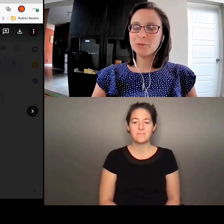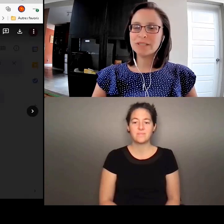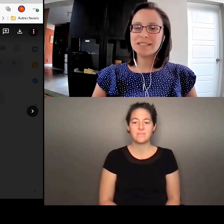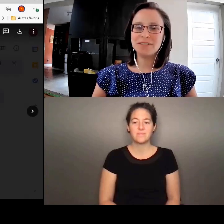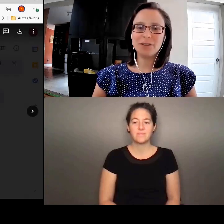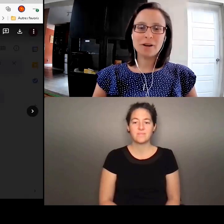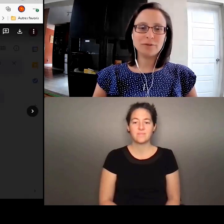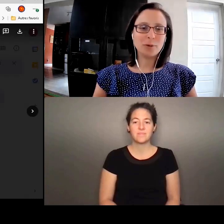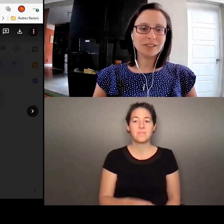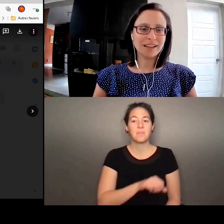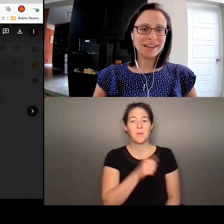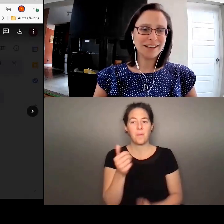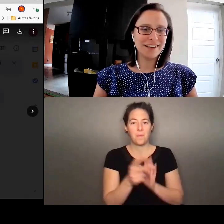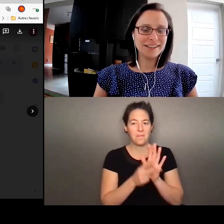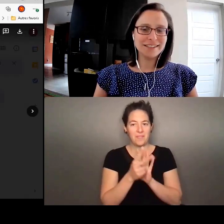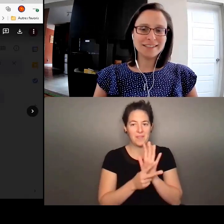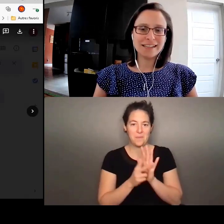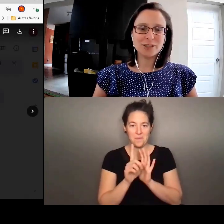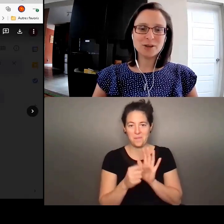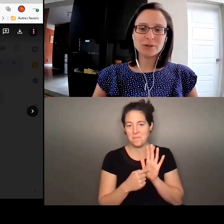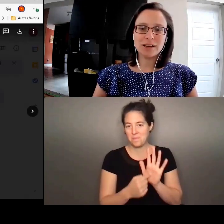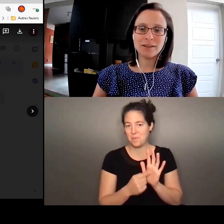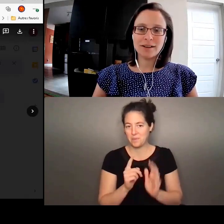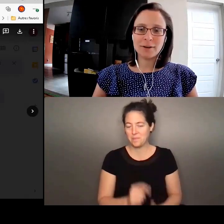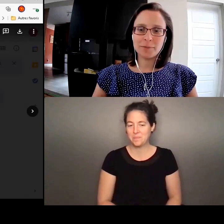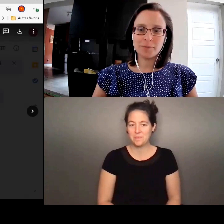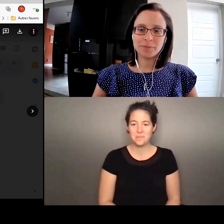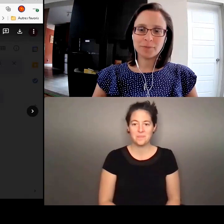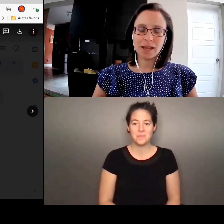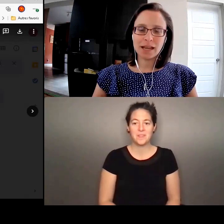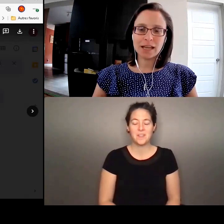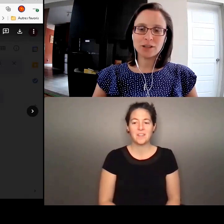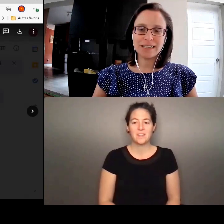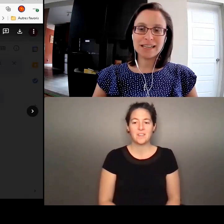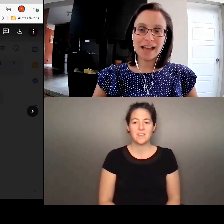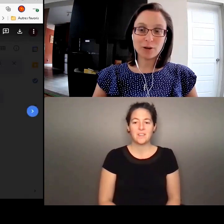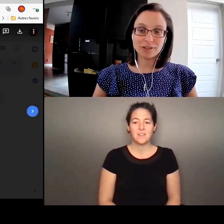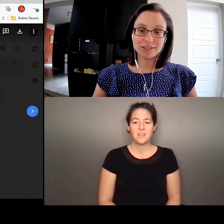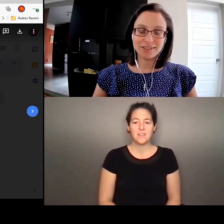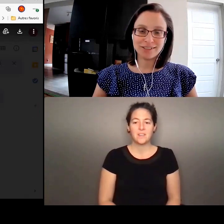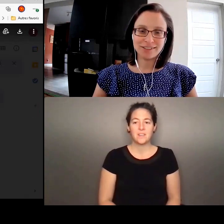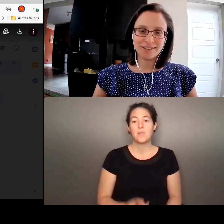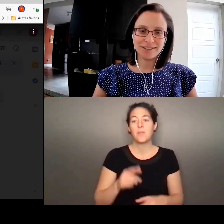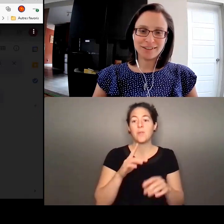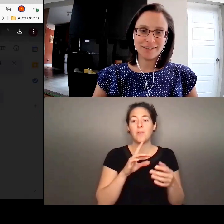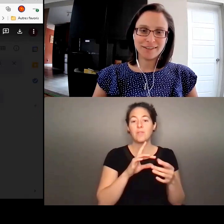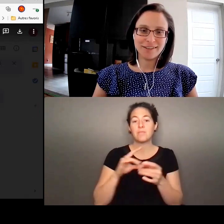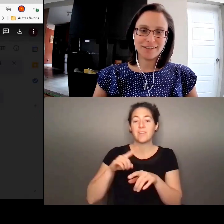Une autre petite vidéo à vous montrer. On a récolté les carottes.